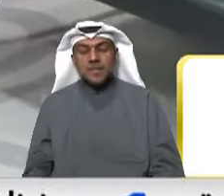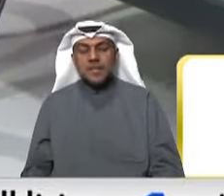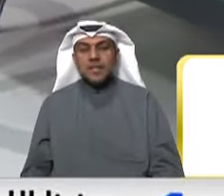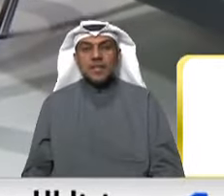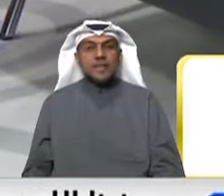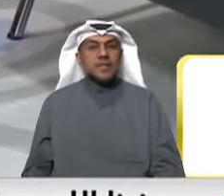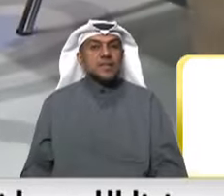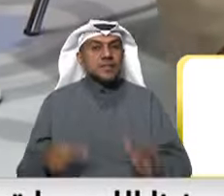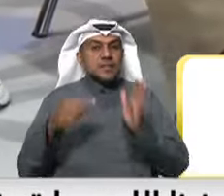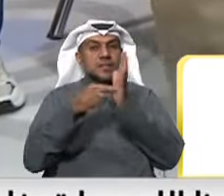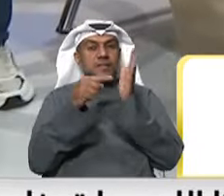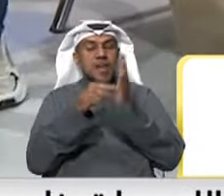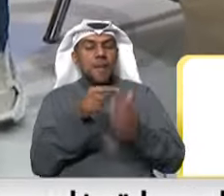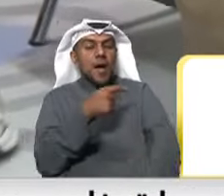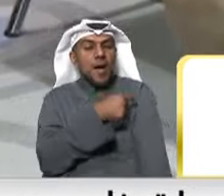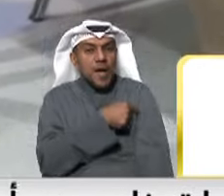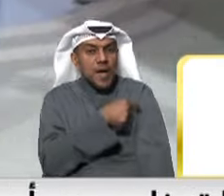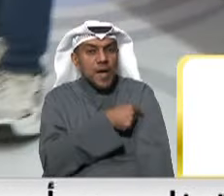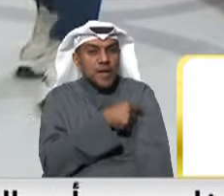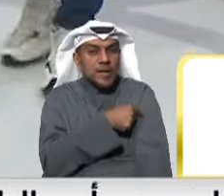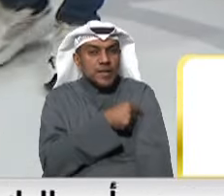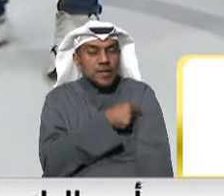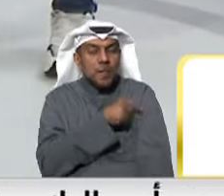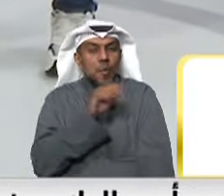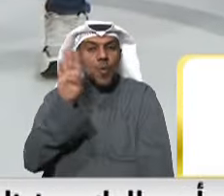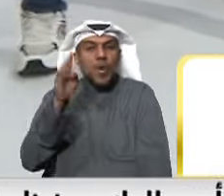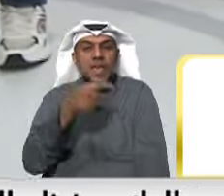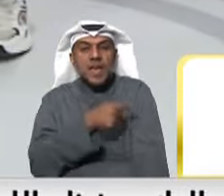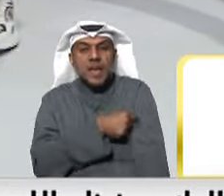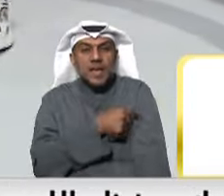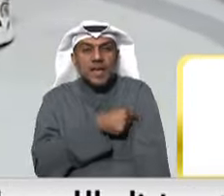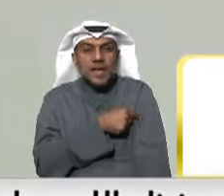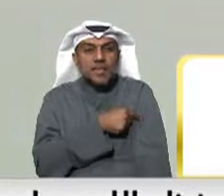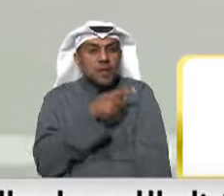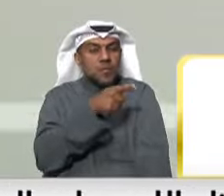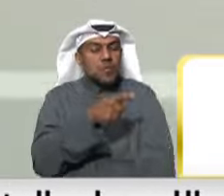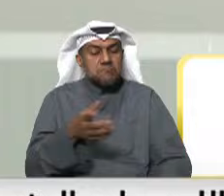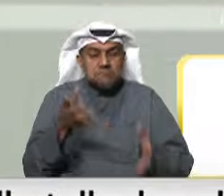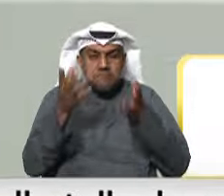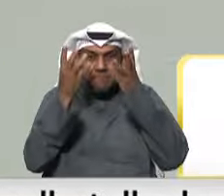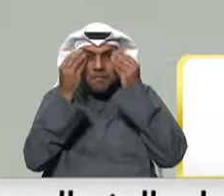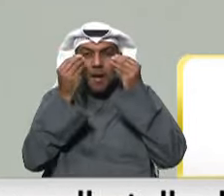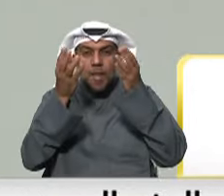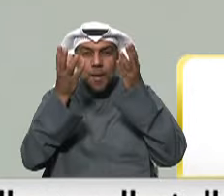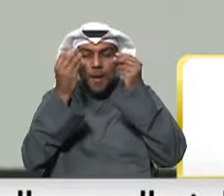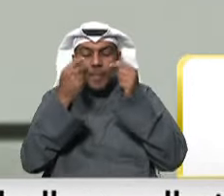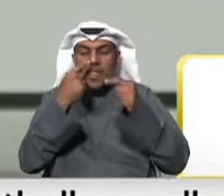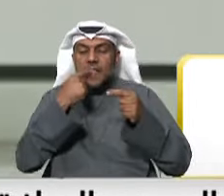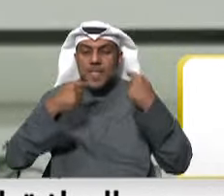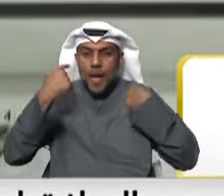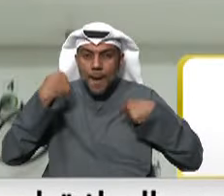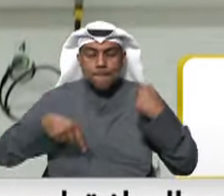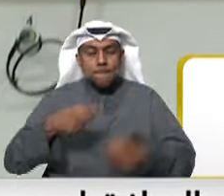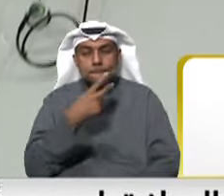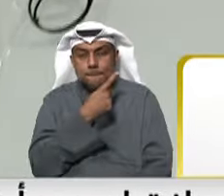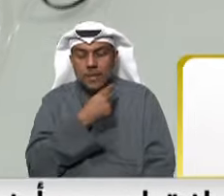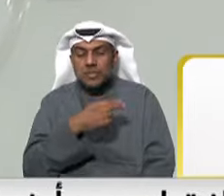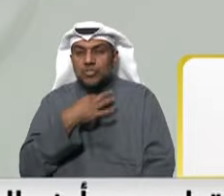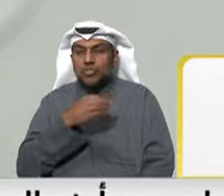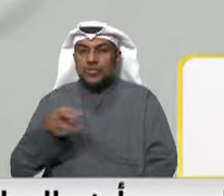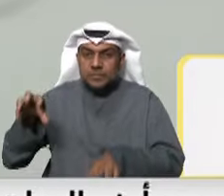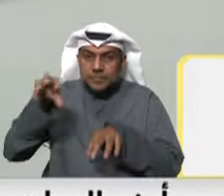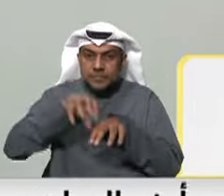الطب، ناهيك عن وجود خدمات متقدمة بما في ذلك وحدة جراحة الأوعية الدموية التي ضمت حديثا